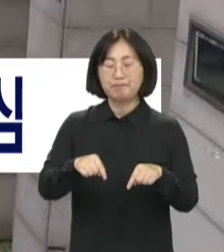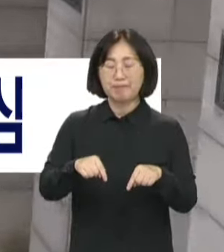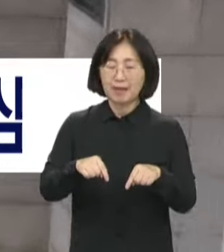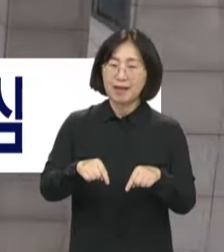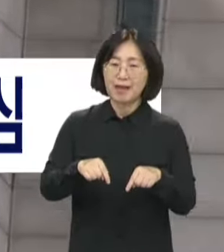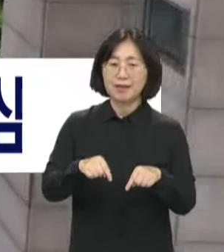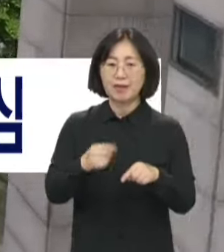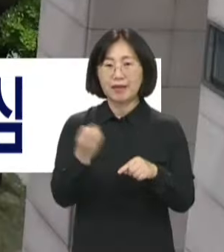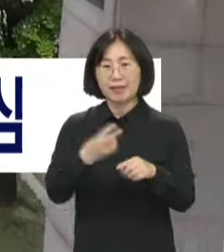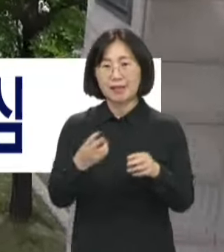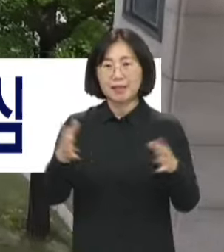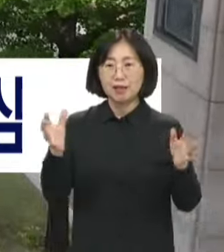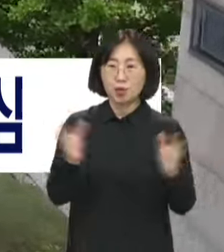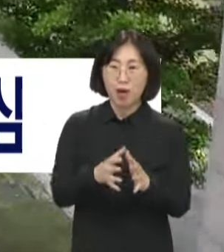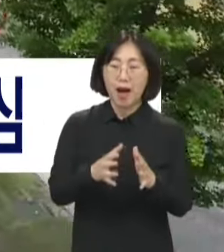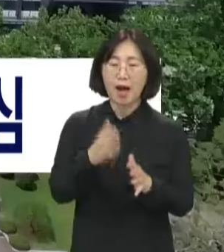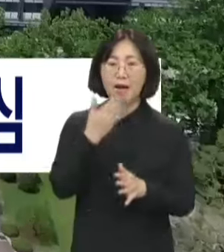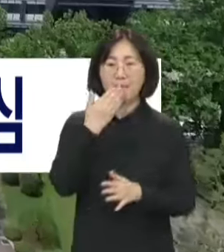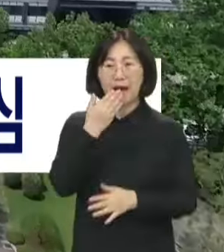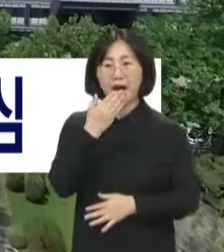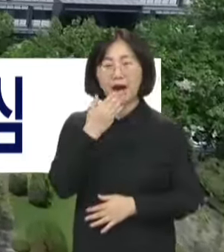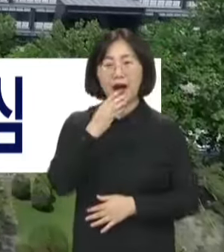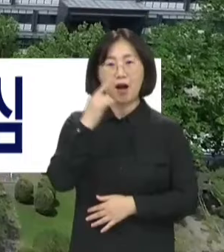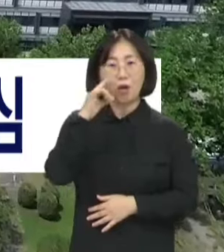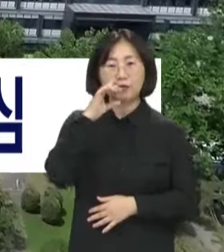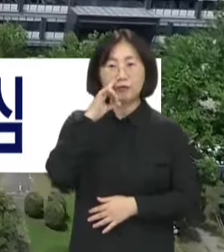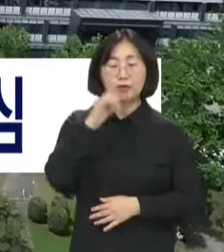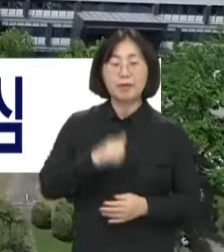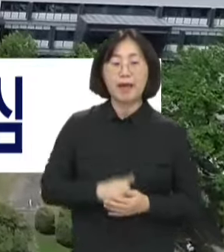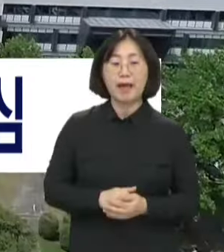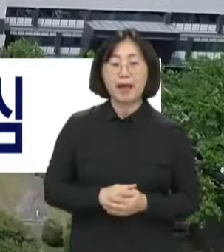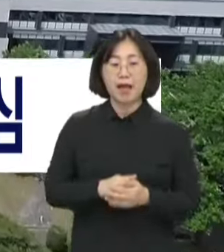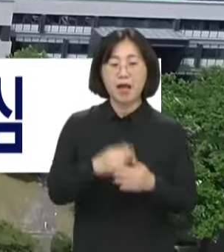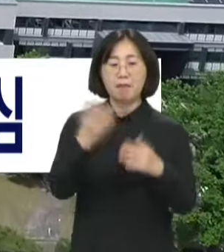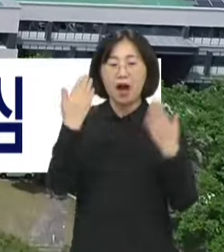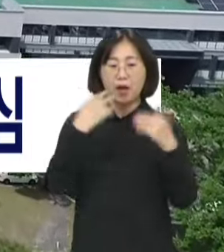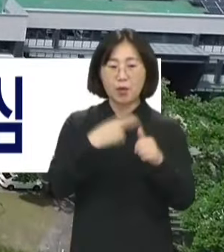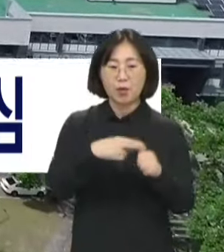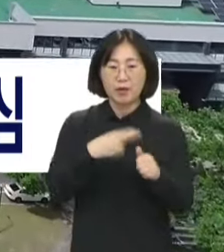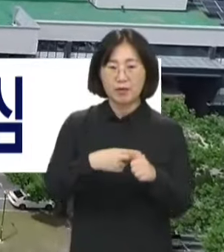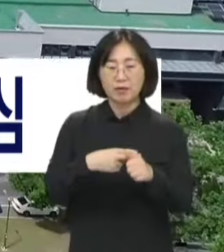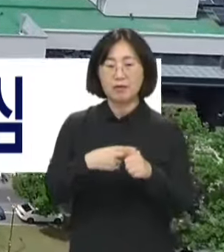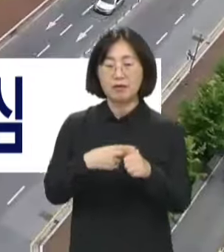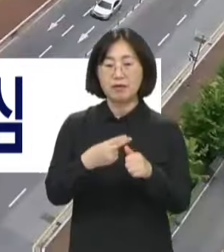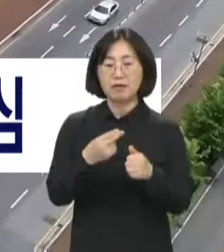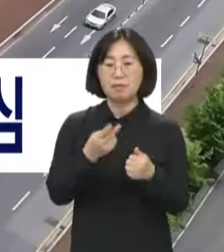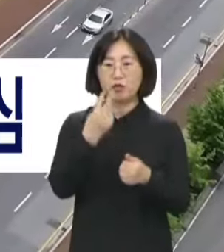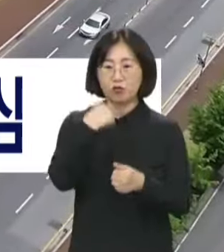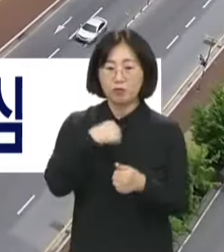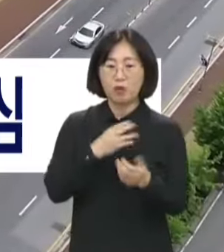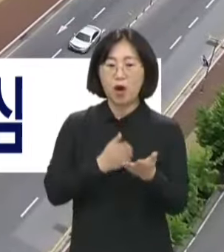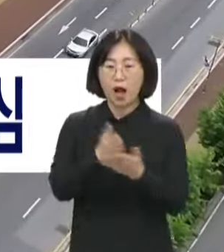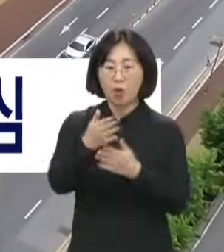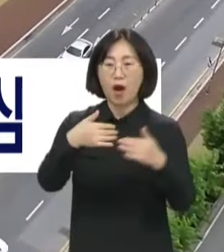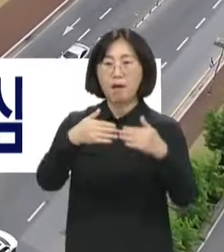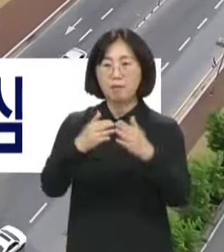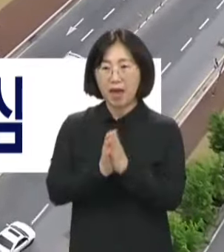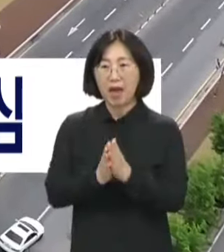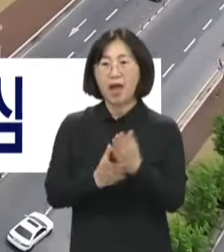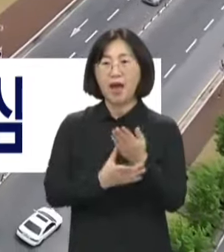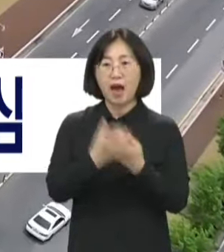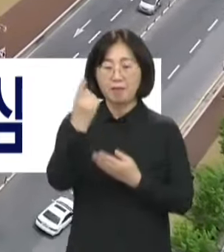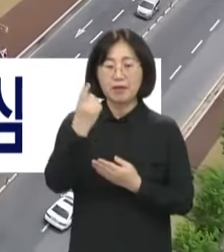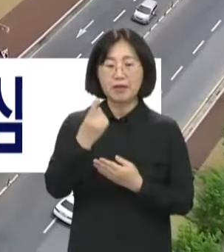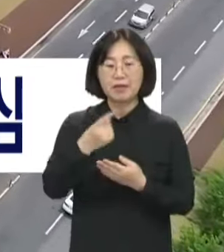살릴지 주목됩니다 지난달 두 대학은 교명과 캠퍼스 재배치 요사 중복학과 통폐합